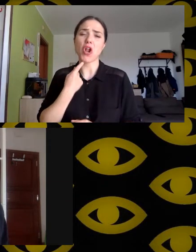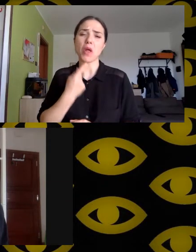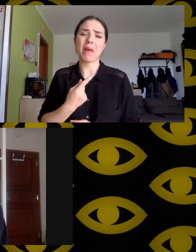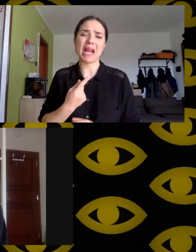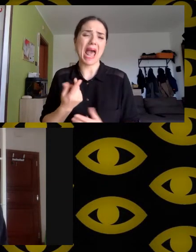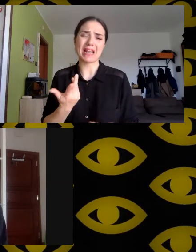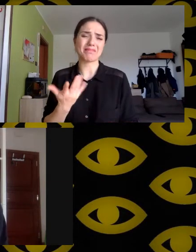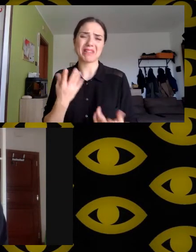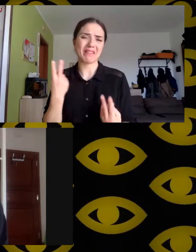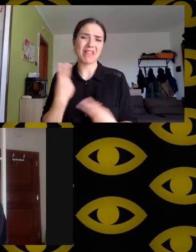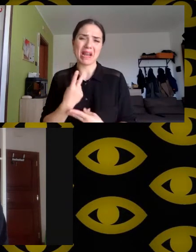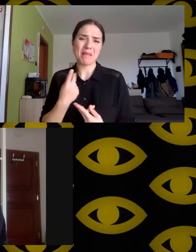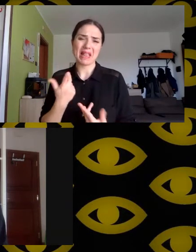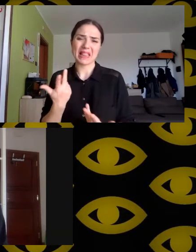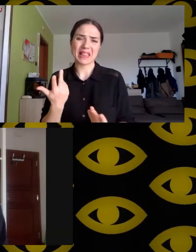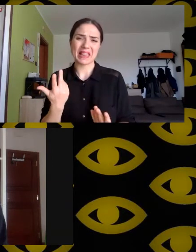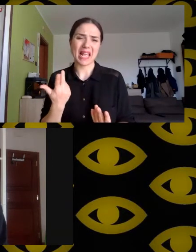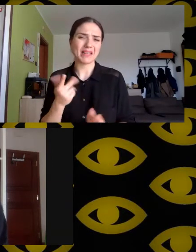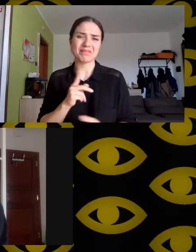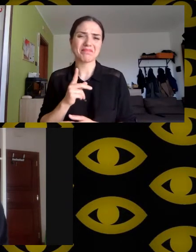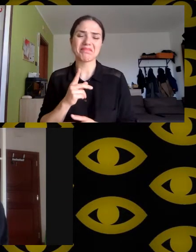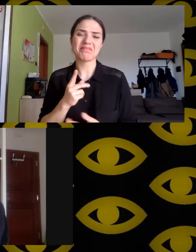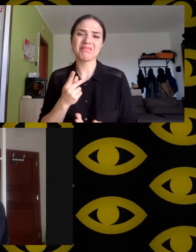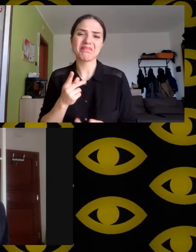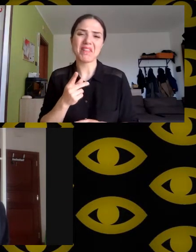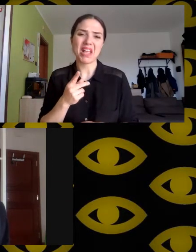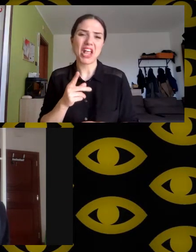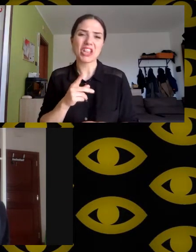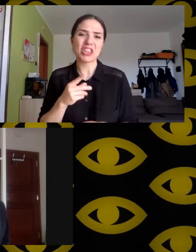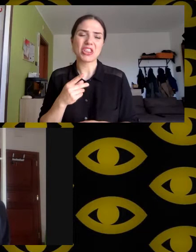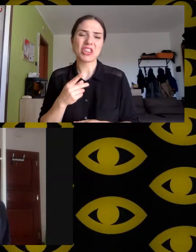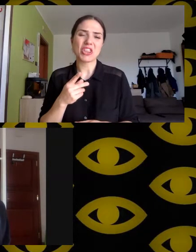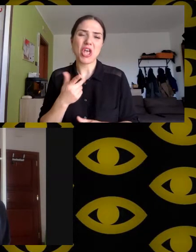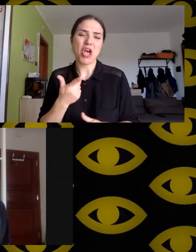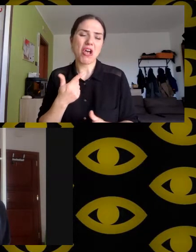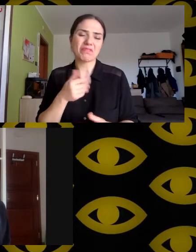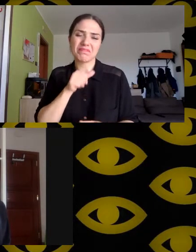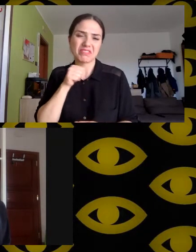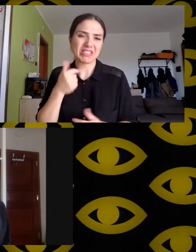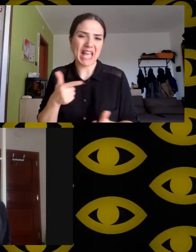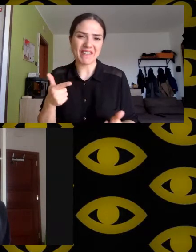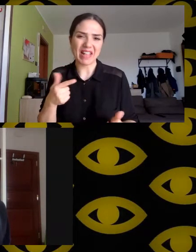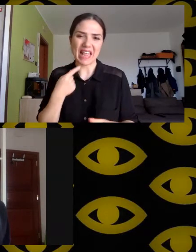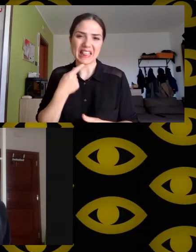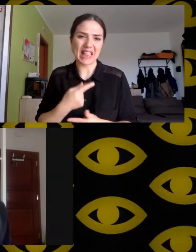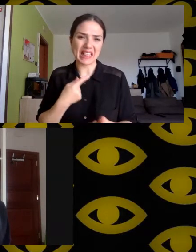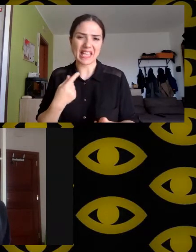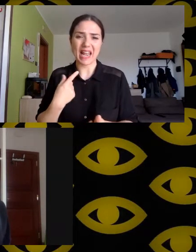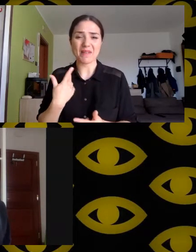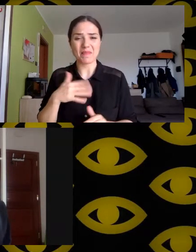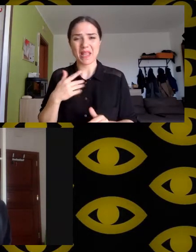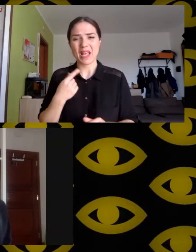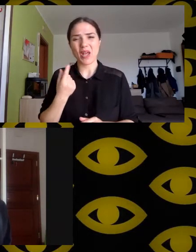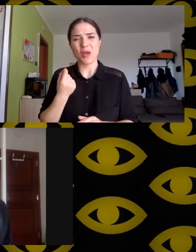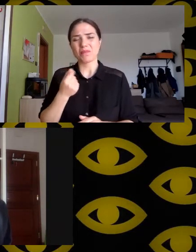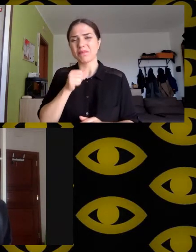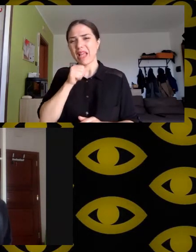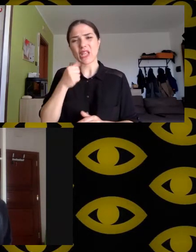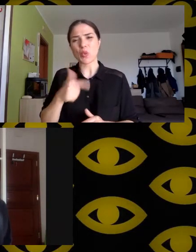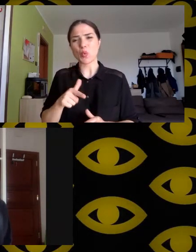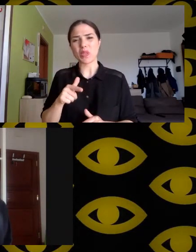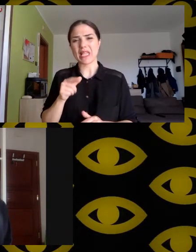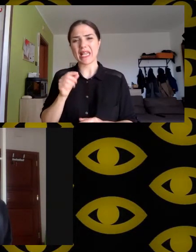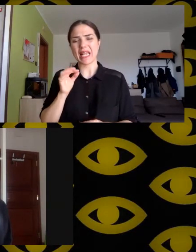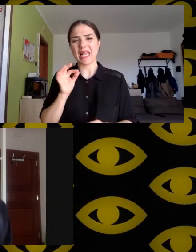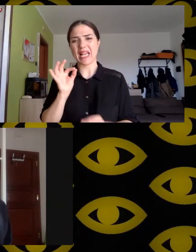becere e appunto non meritano essere raccontate, ti hanno fatto soffrire assolutamente inutilmente, ma io ho interpretato e ben